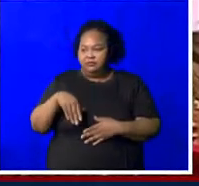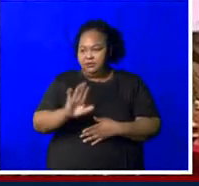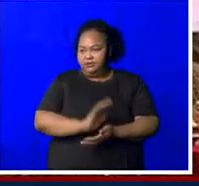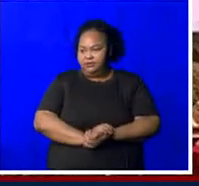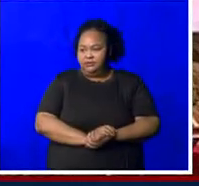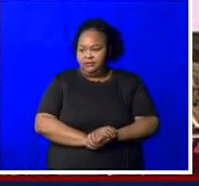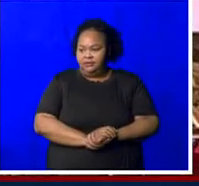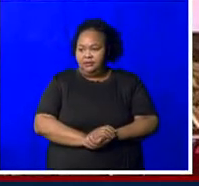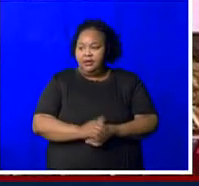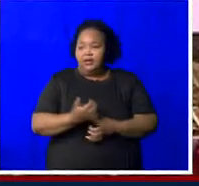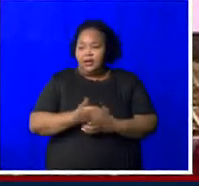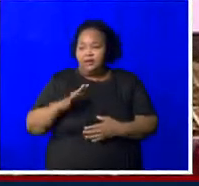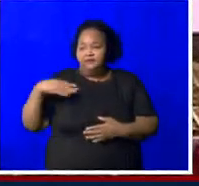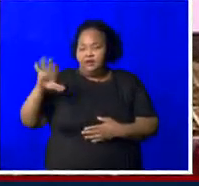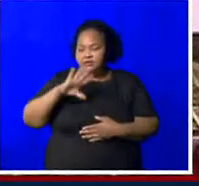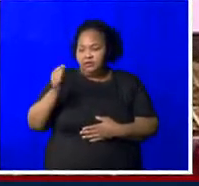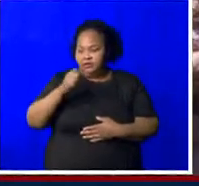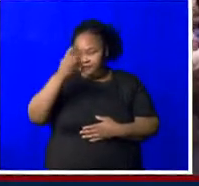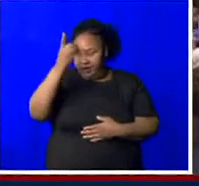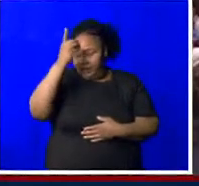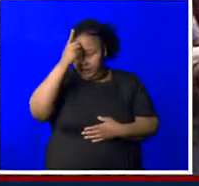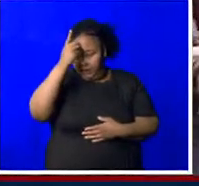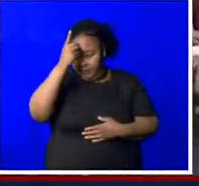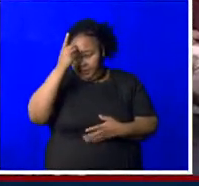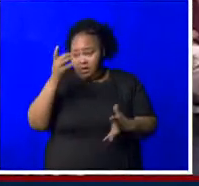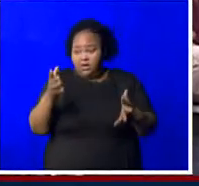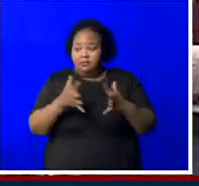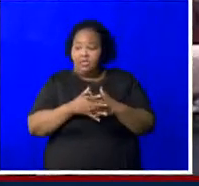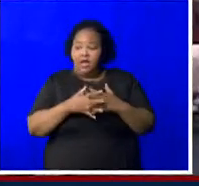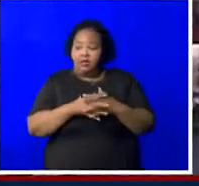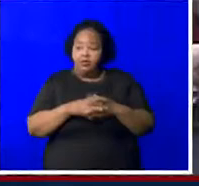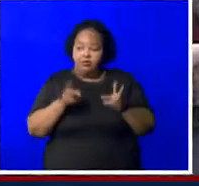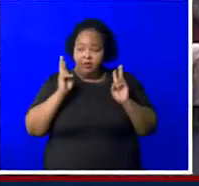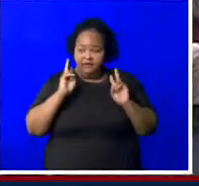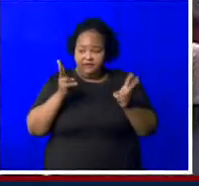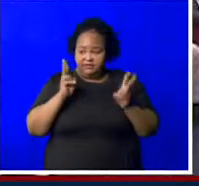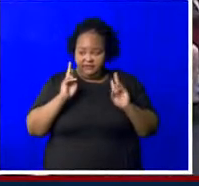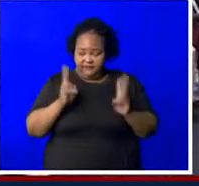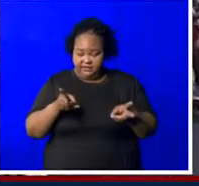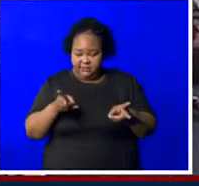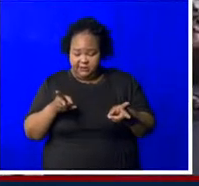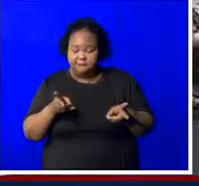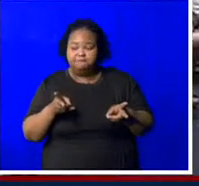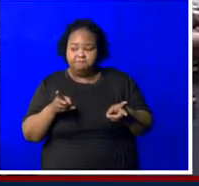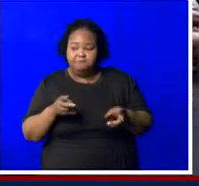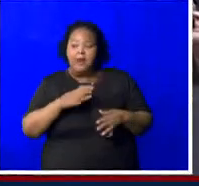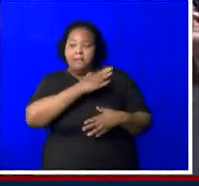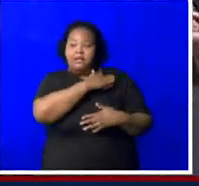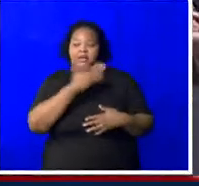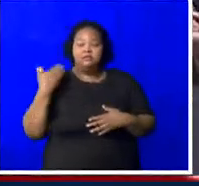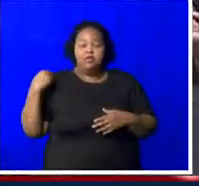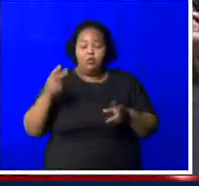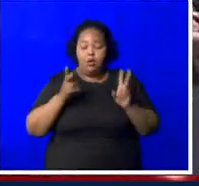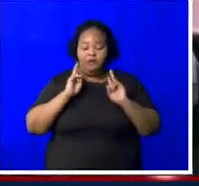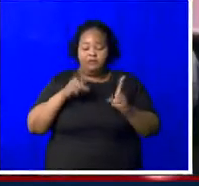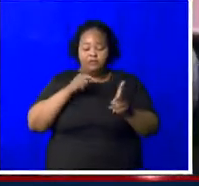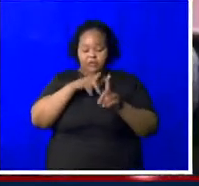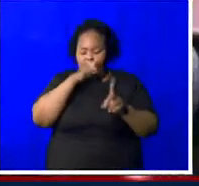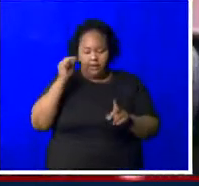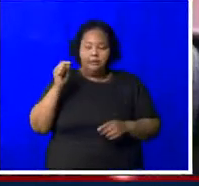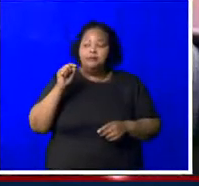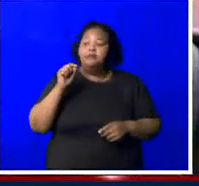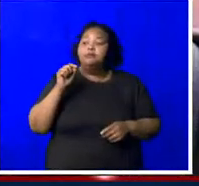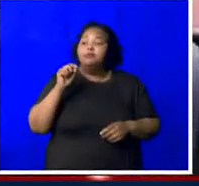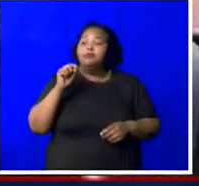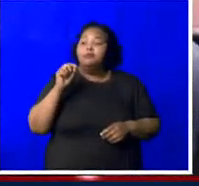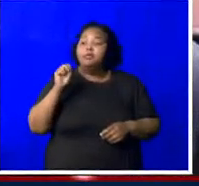Forum Africa lebo ubanjelwe eNingizimu Afrika edolobheni yeKapa, imvuna yelitiko letekuvakasha netindzaba temvelo umhlonishwa James Melane